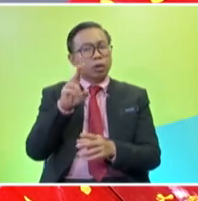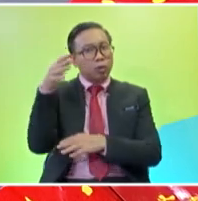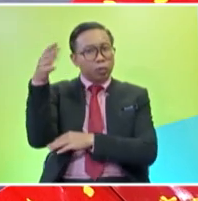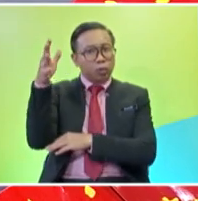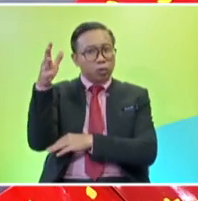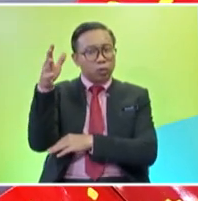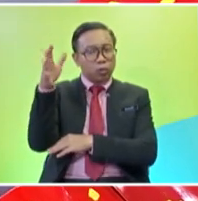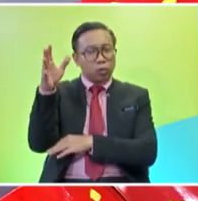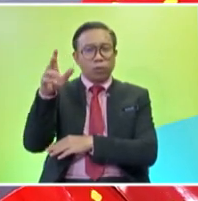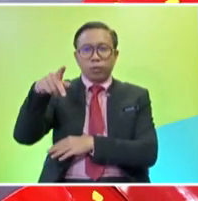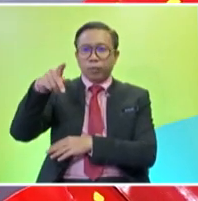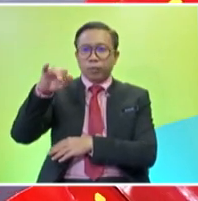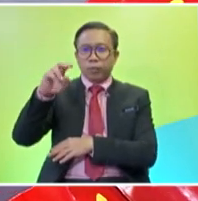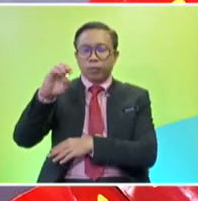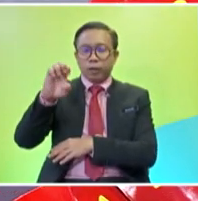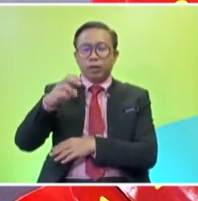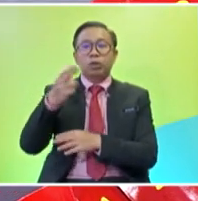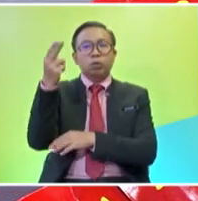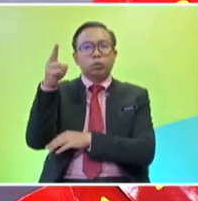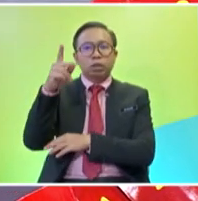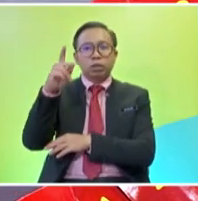konifer hutan konifer